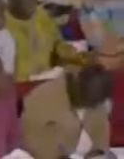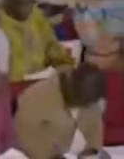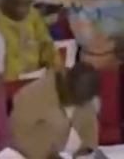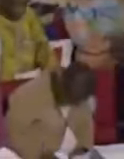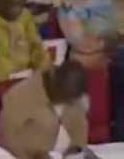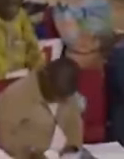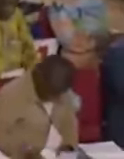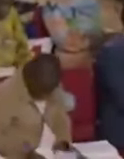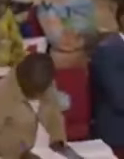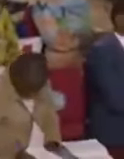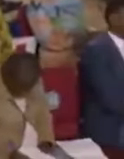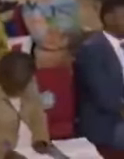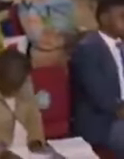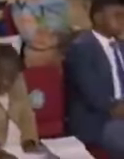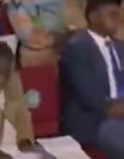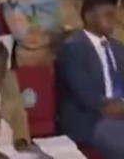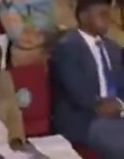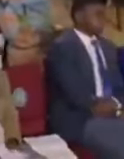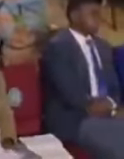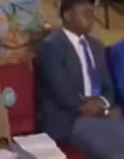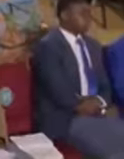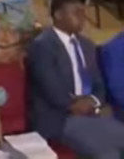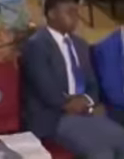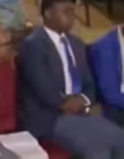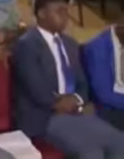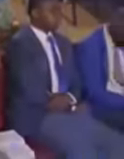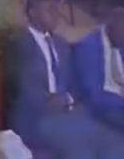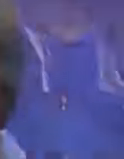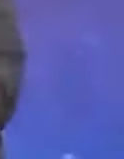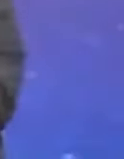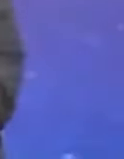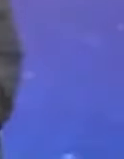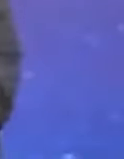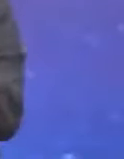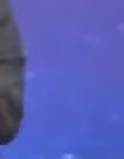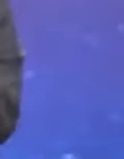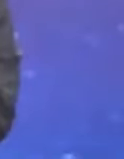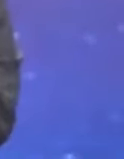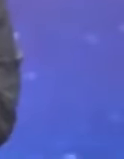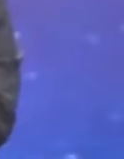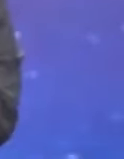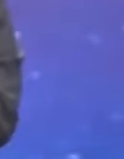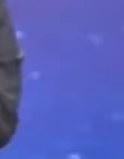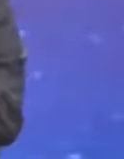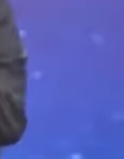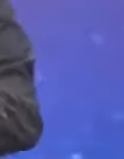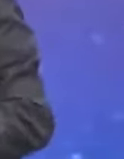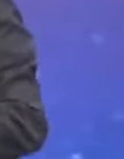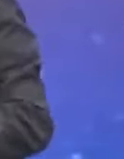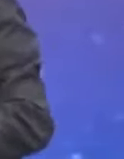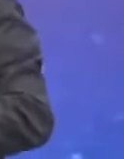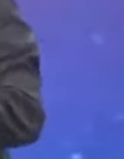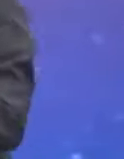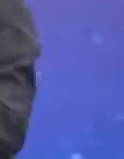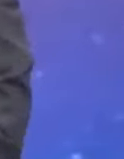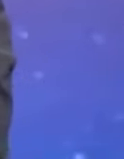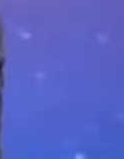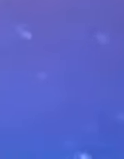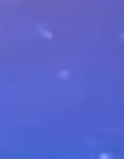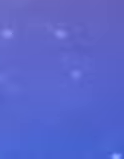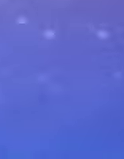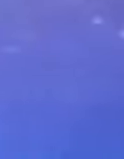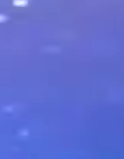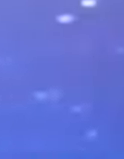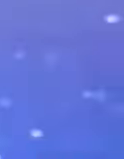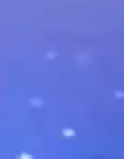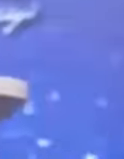verrons la bonté de Dieu dans ta vie le changement la transformation si visible si claire que